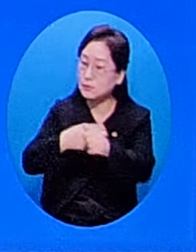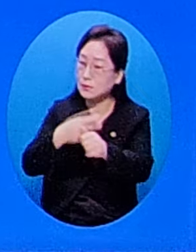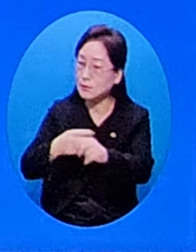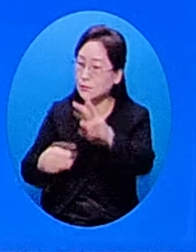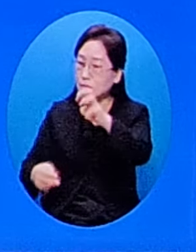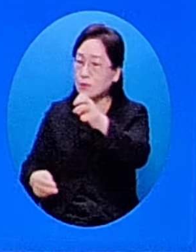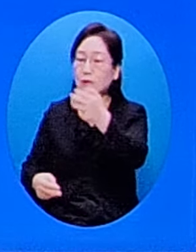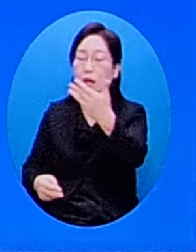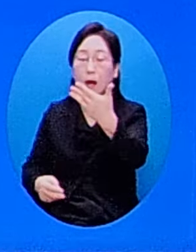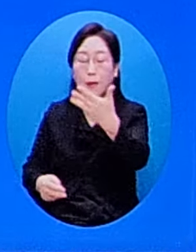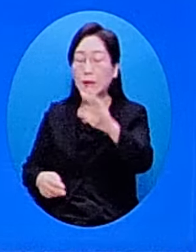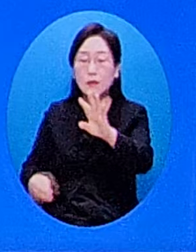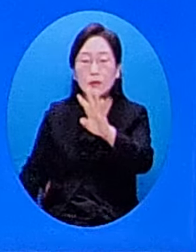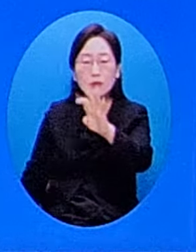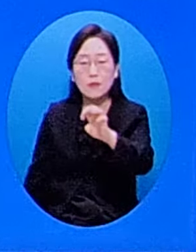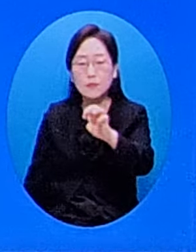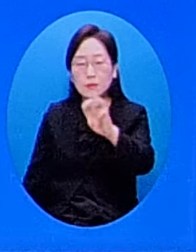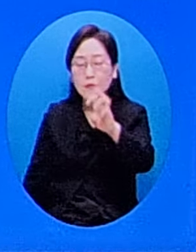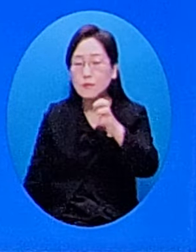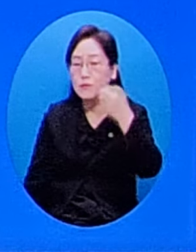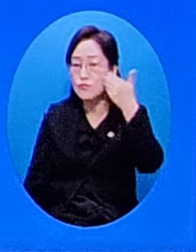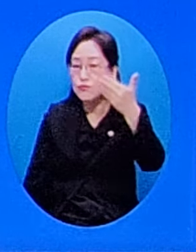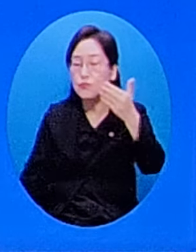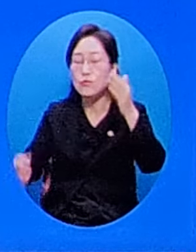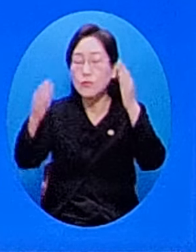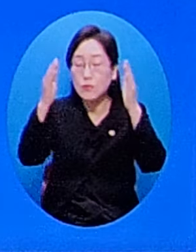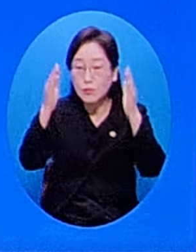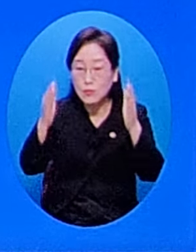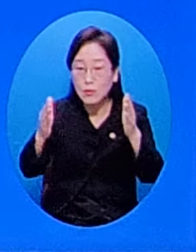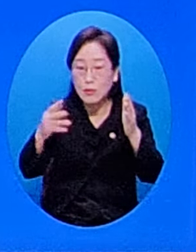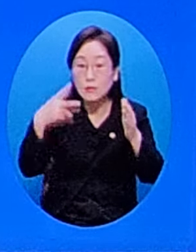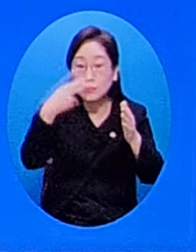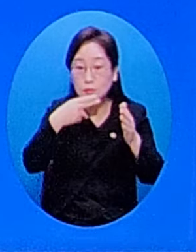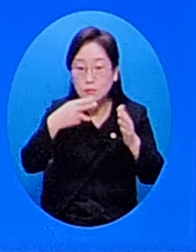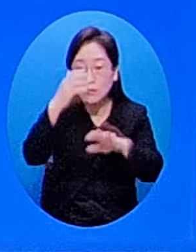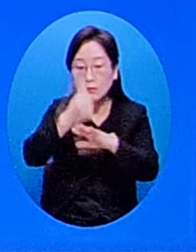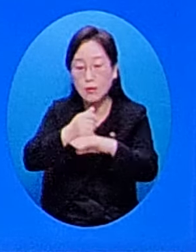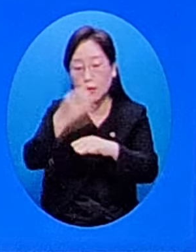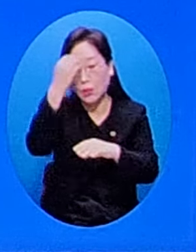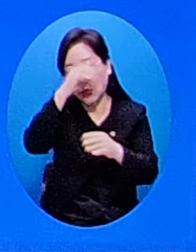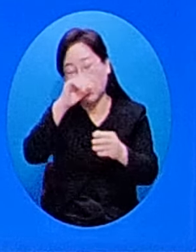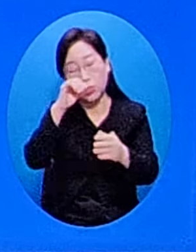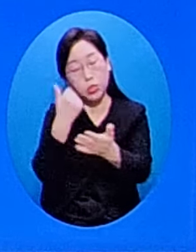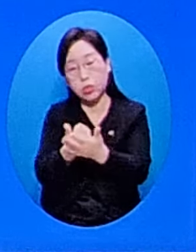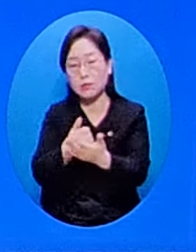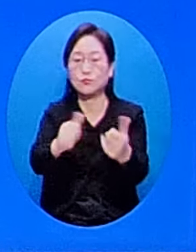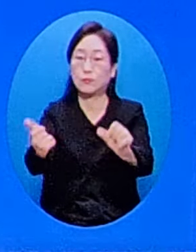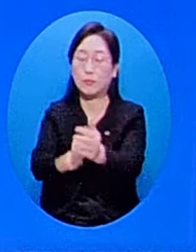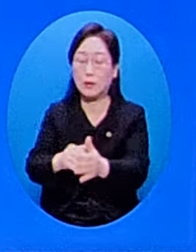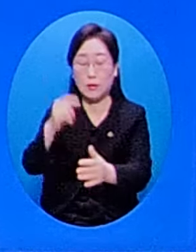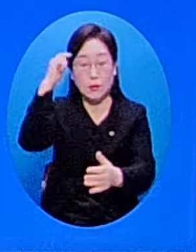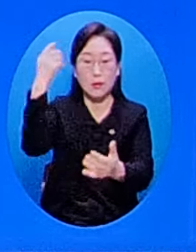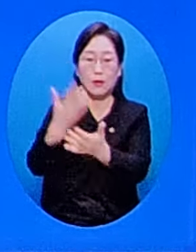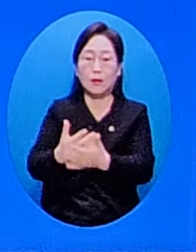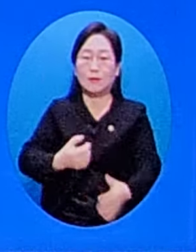39째 날 39일을 금식하고 돌아가셨습니다. 우리 다 충격을 받았습니다.